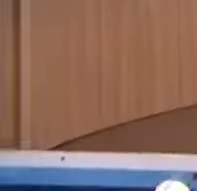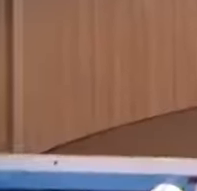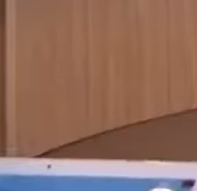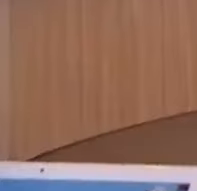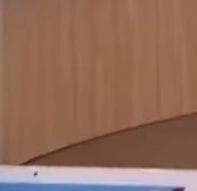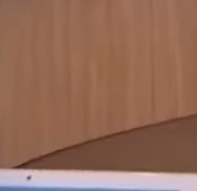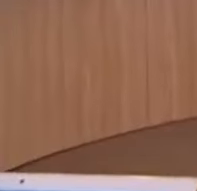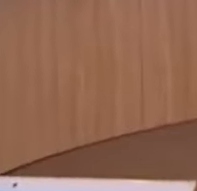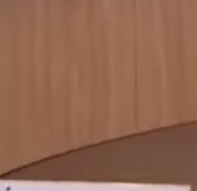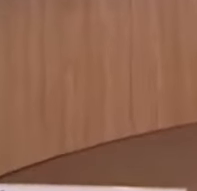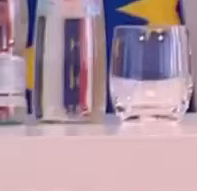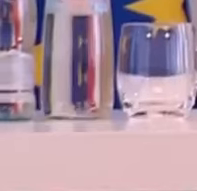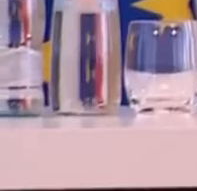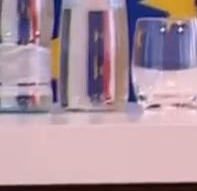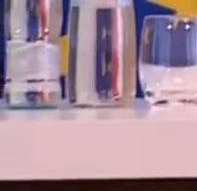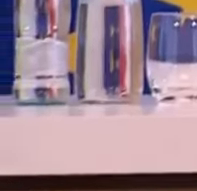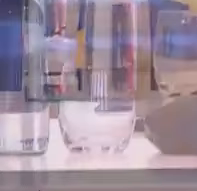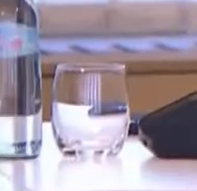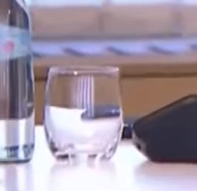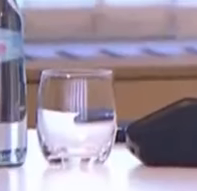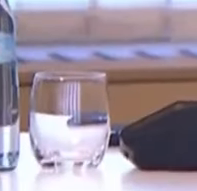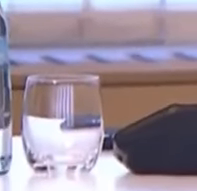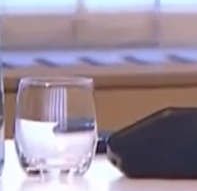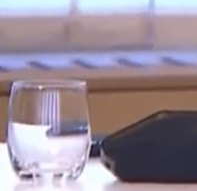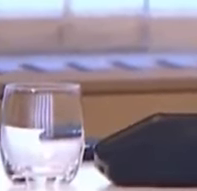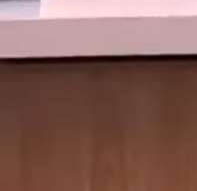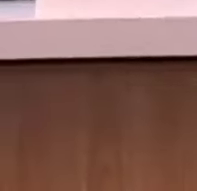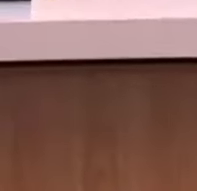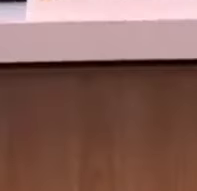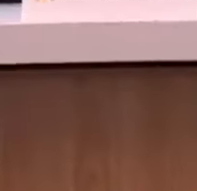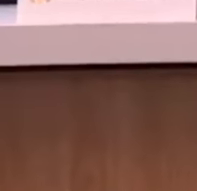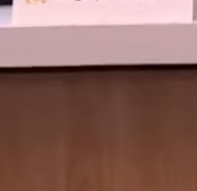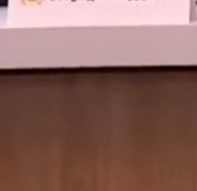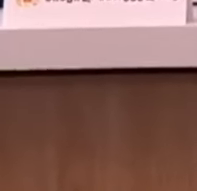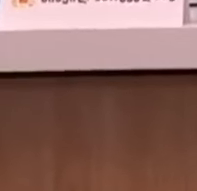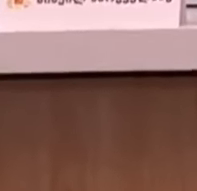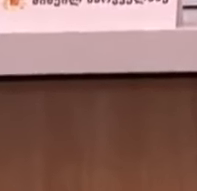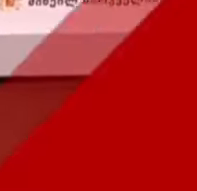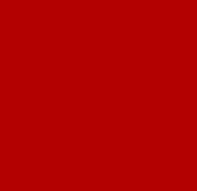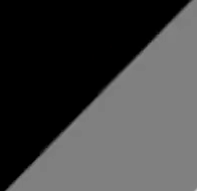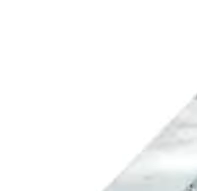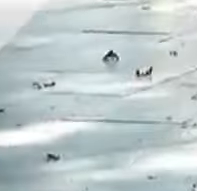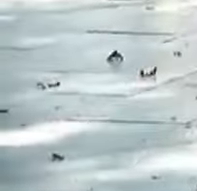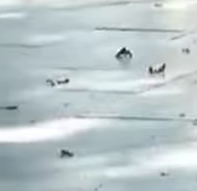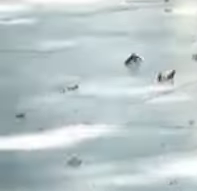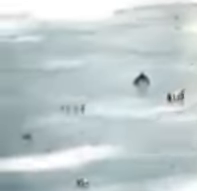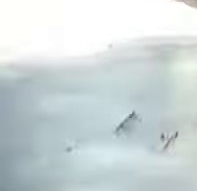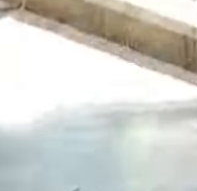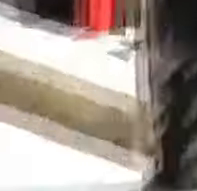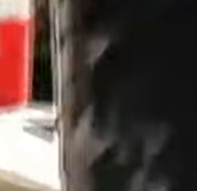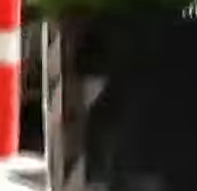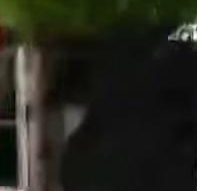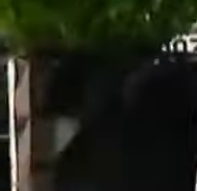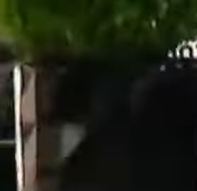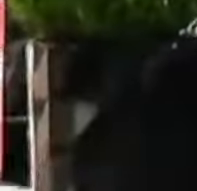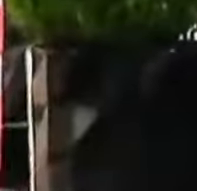თავდაცვის სამინისტროს ბიუჯეტი იზრდება პრემიერ-მინისტრის განცხადება და გამოხმაურება პარტნიორების გადაწყვეტილებაზე.